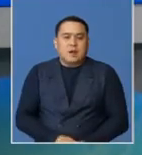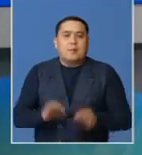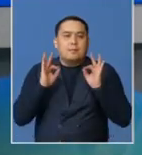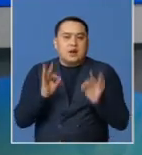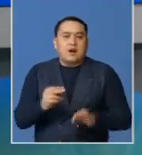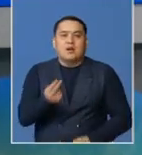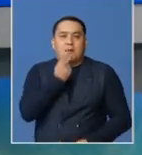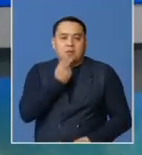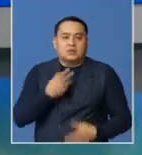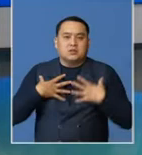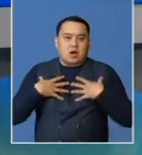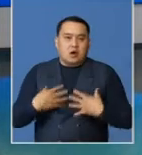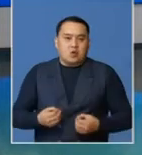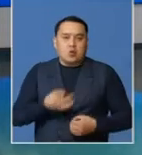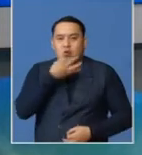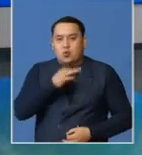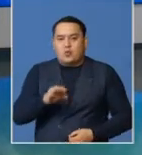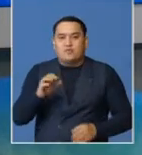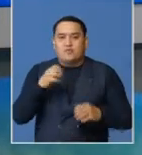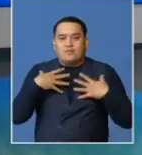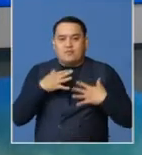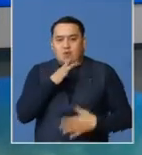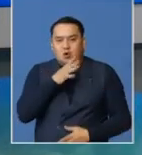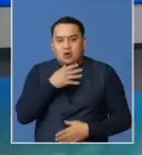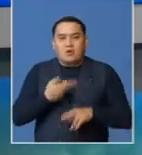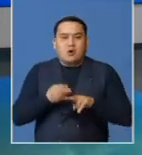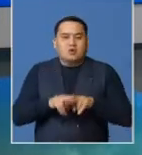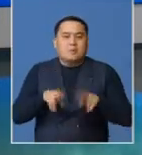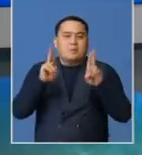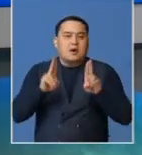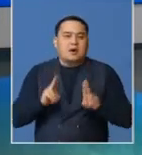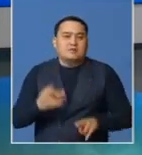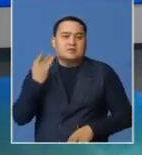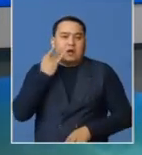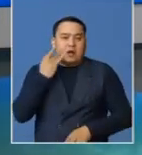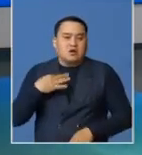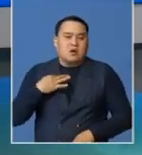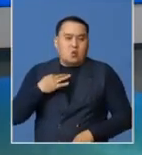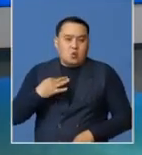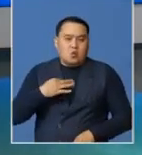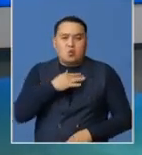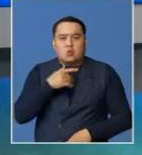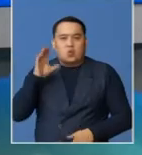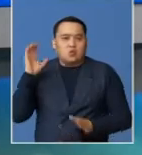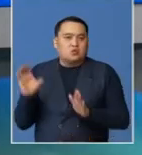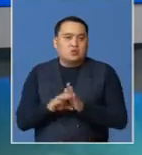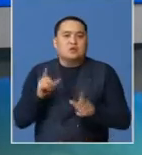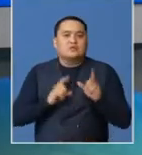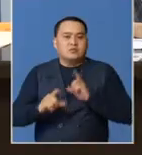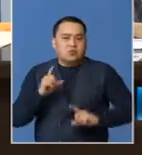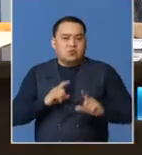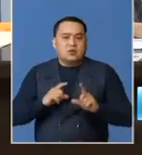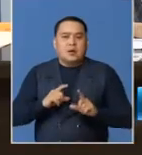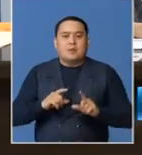Правильное питание – залог здоровья в любом возрасте. Но этим золотым правилом пренебрегают немало людей. Особенно студенты,